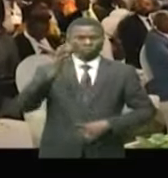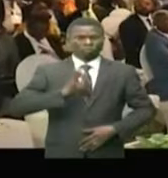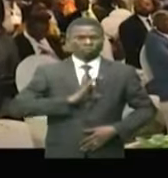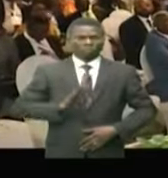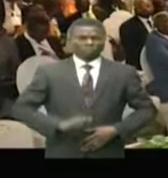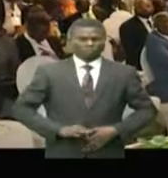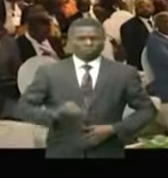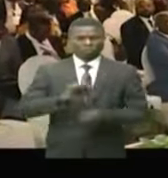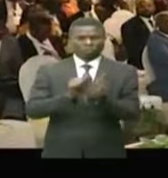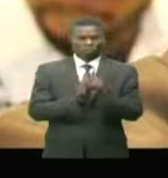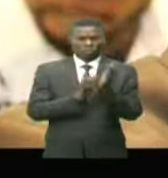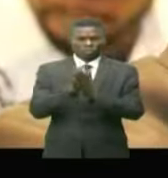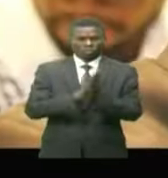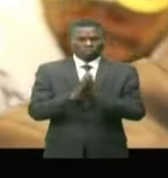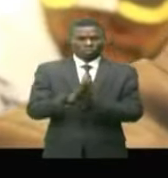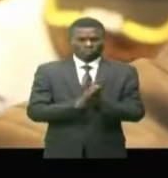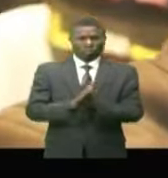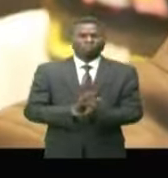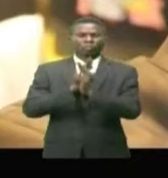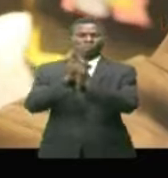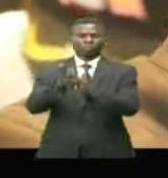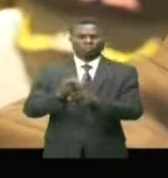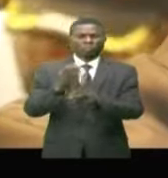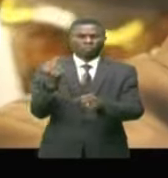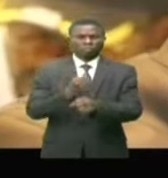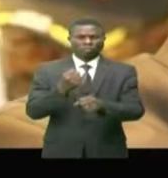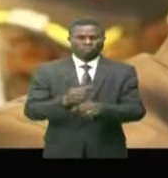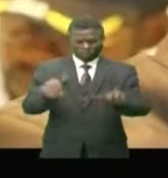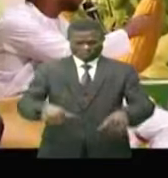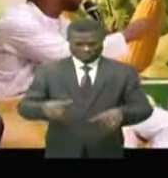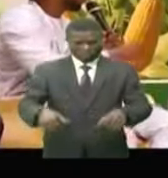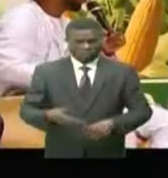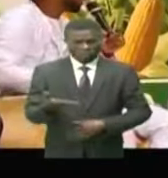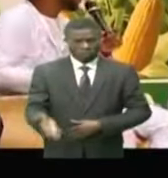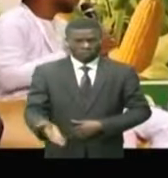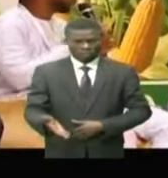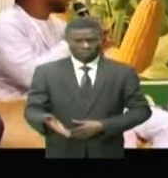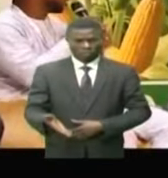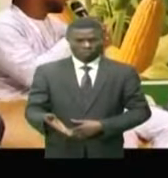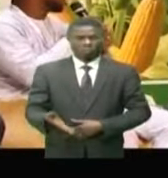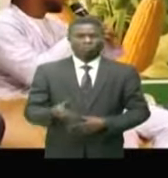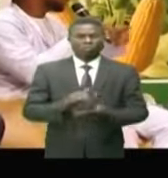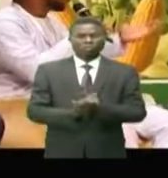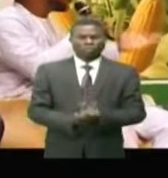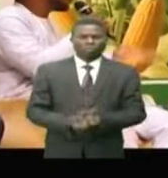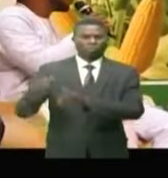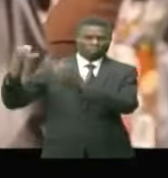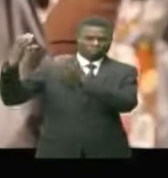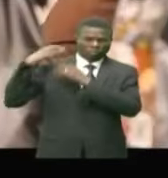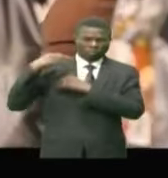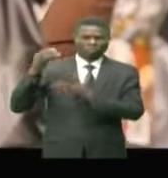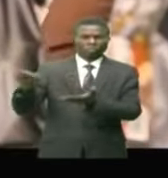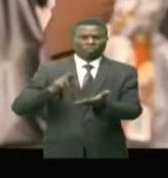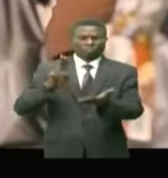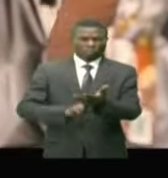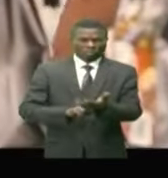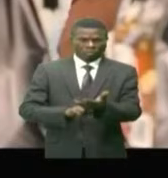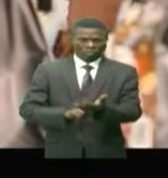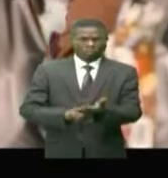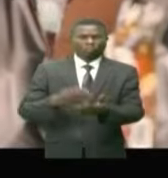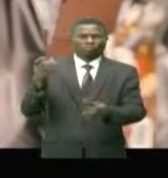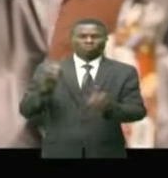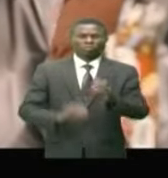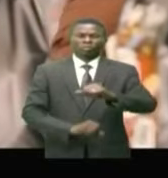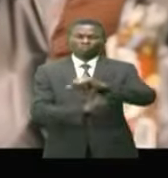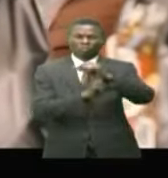en ce qui concerne la revanche du sol sur les sous-sols congolais en allégeant la charge fiscale qui coûte aux agriculteurs.